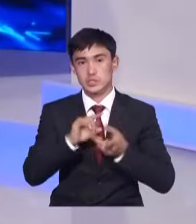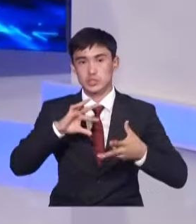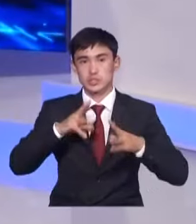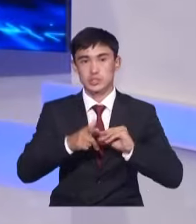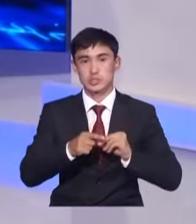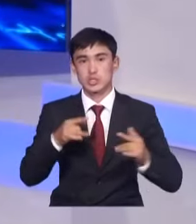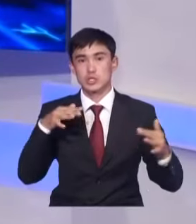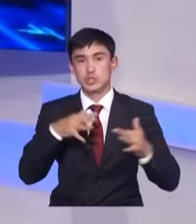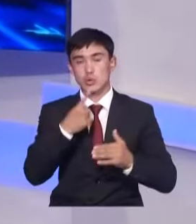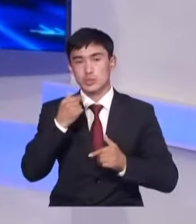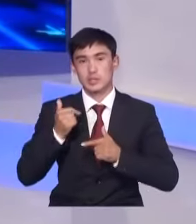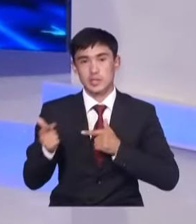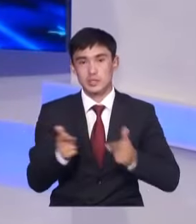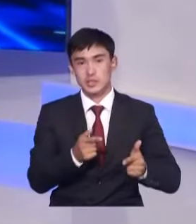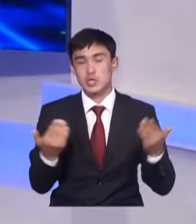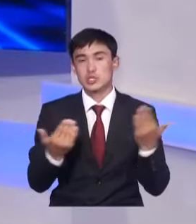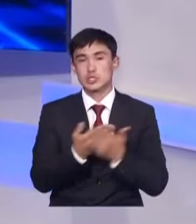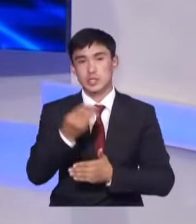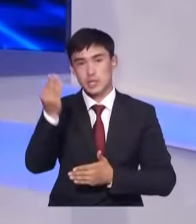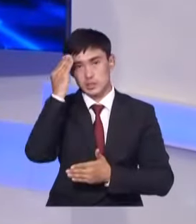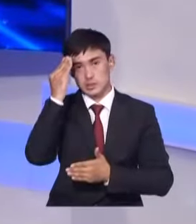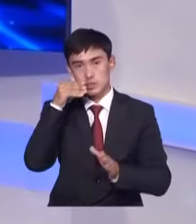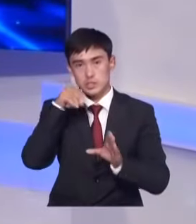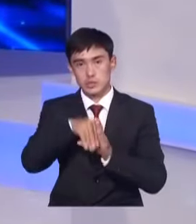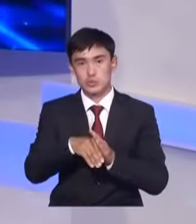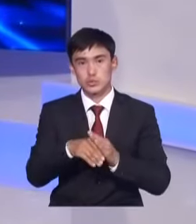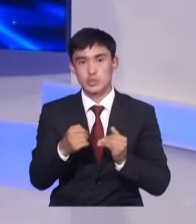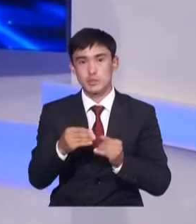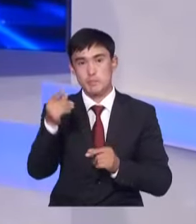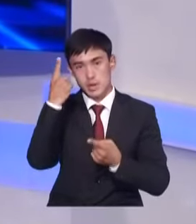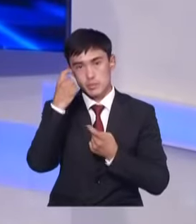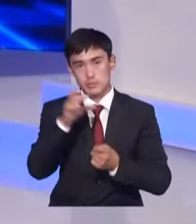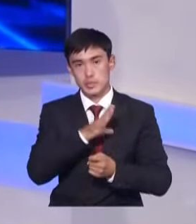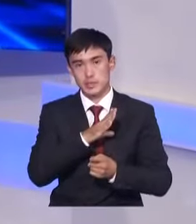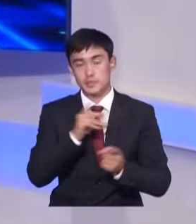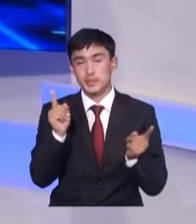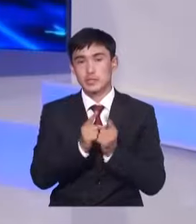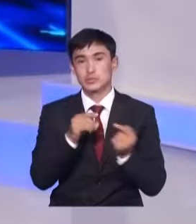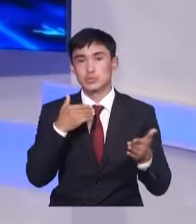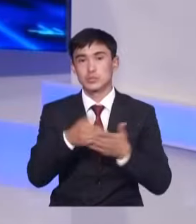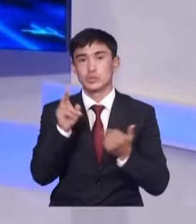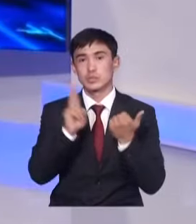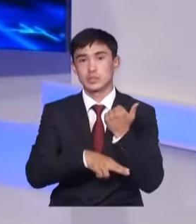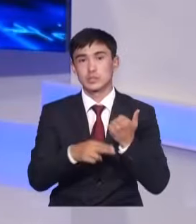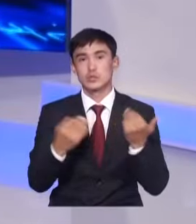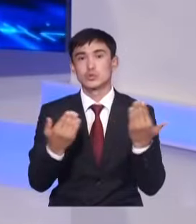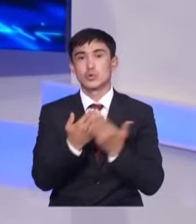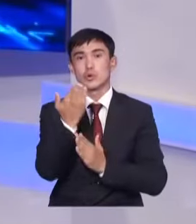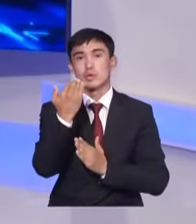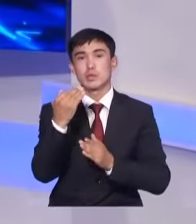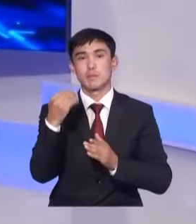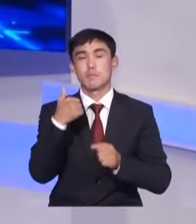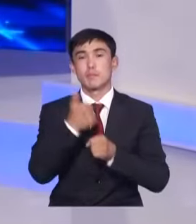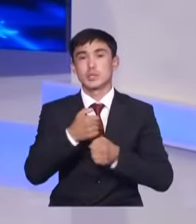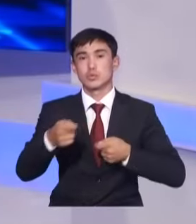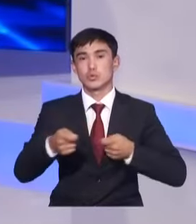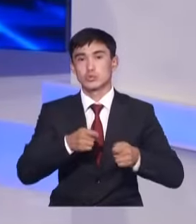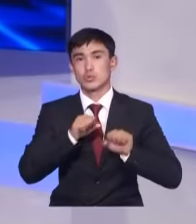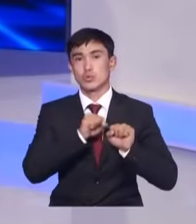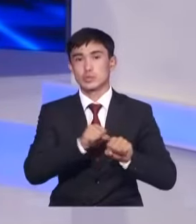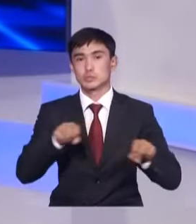жиындарының нәтижелері жауынгерлік дайындыққа жаңа әдістер енгізу жөнінде мәлімет берді. Кездесу соңында жоғары бас қолбасшы